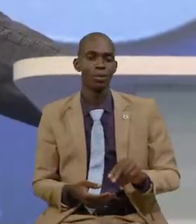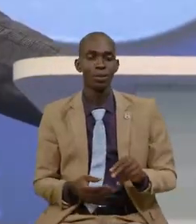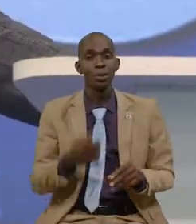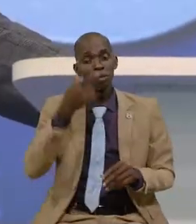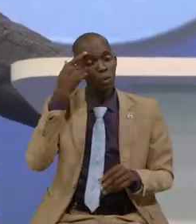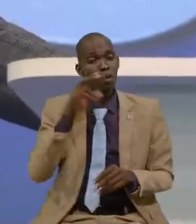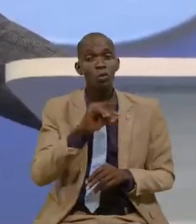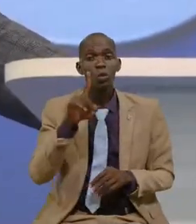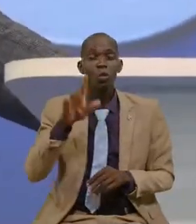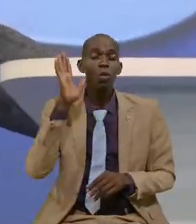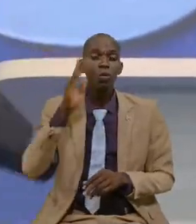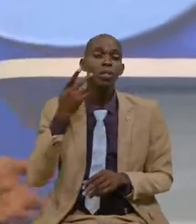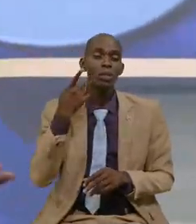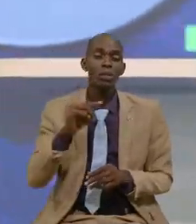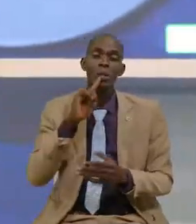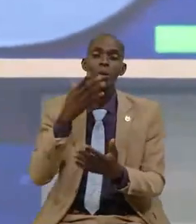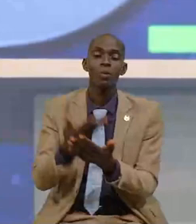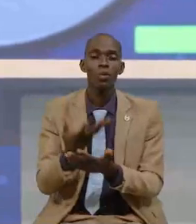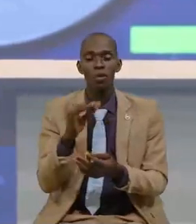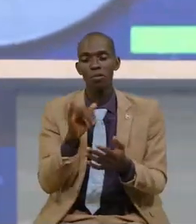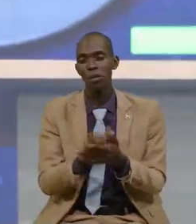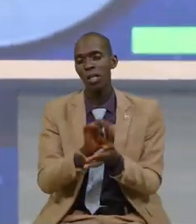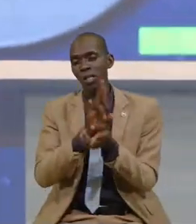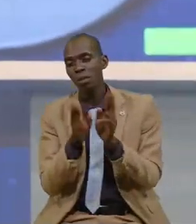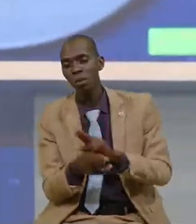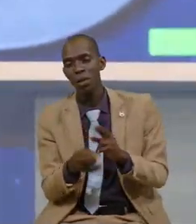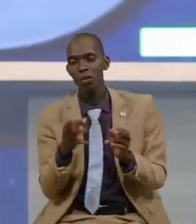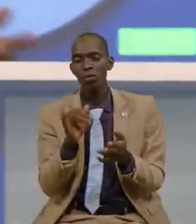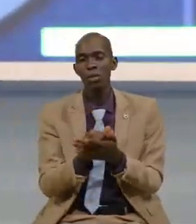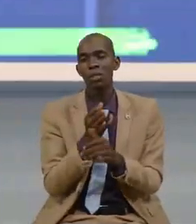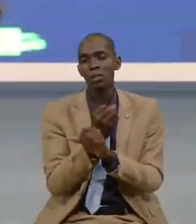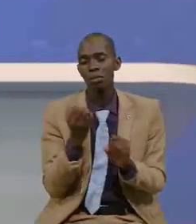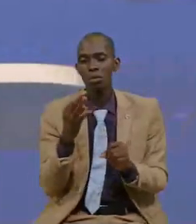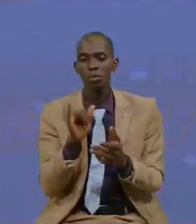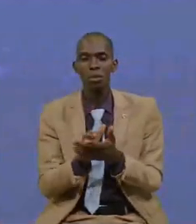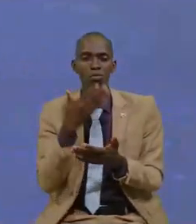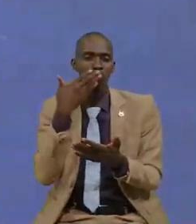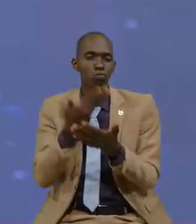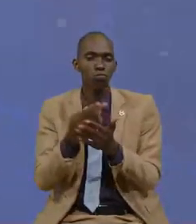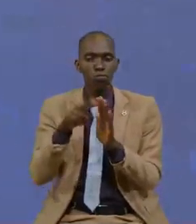personne ne verra l'évidence du salut, de cette repentance, de l'évangile, la bonté